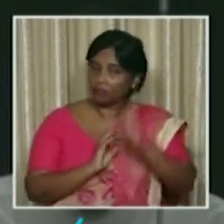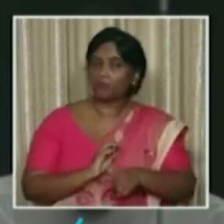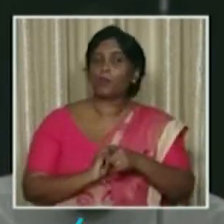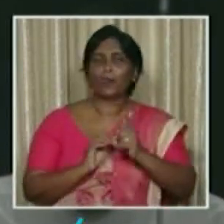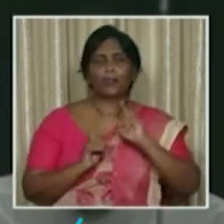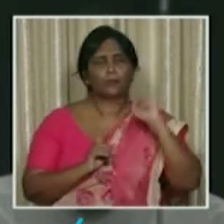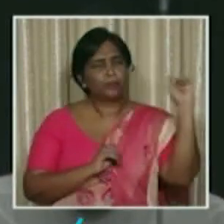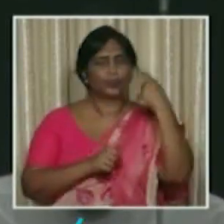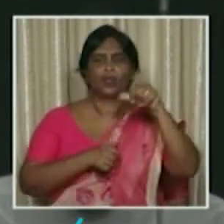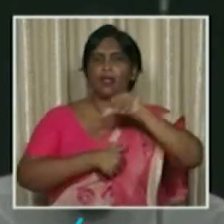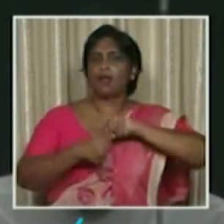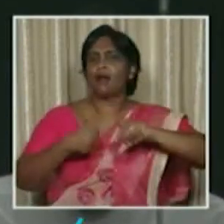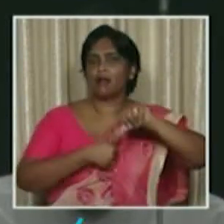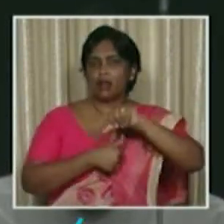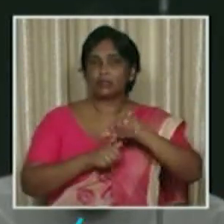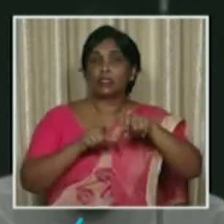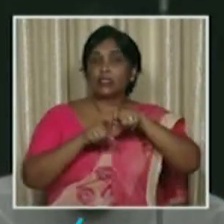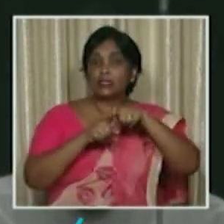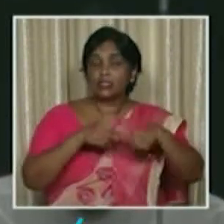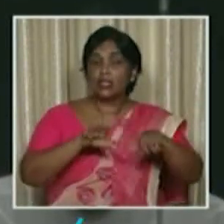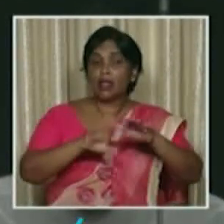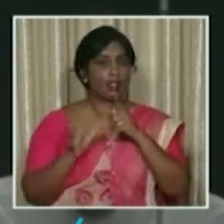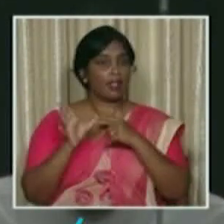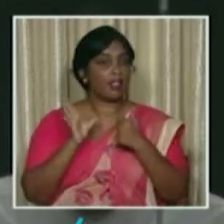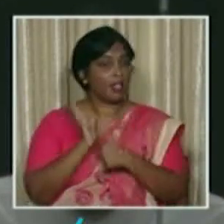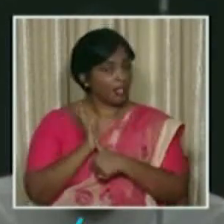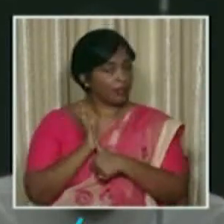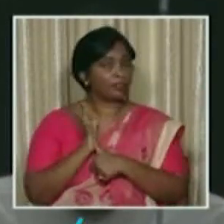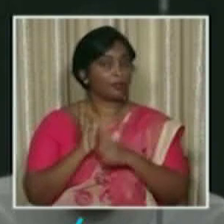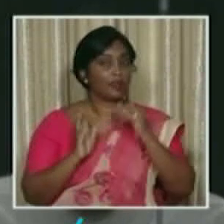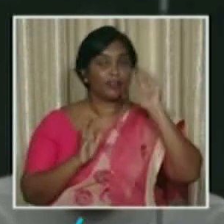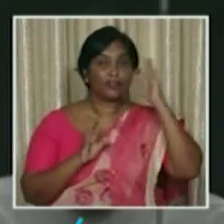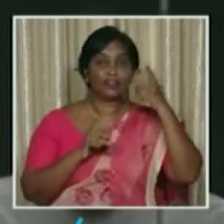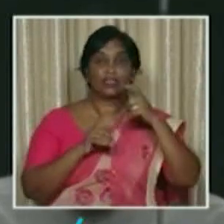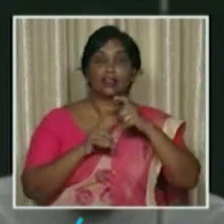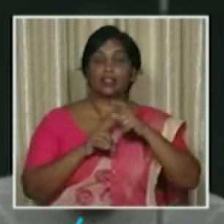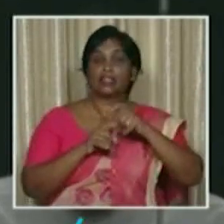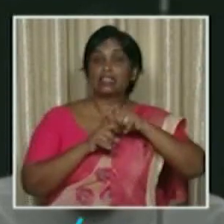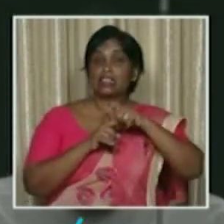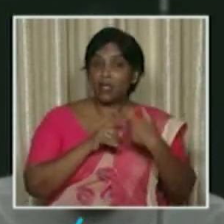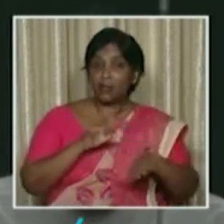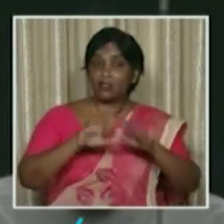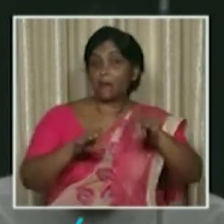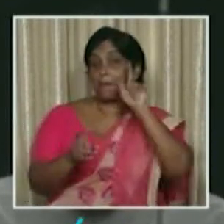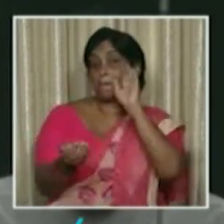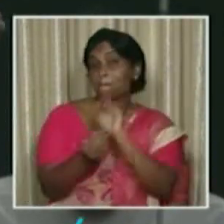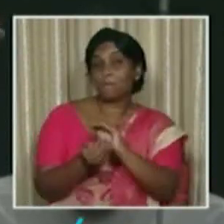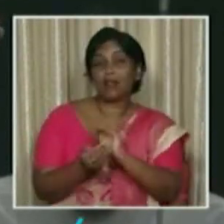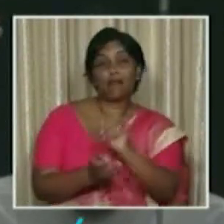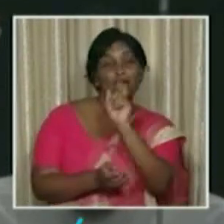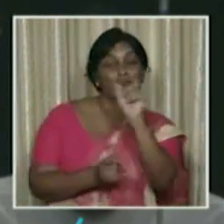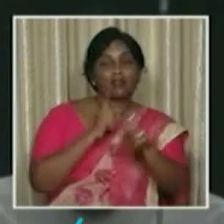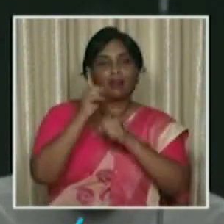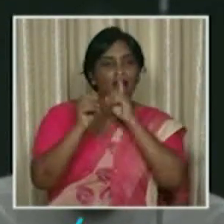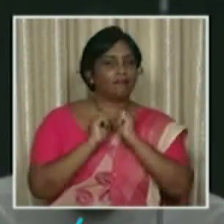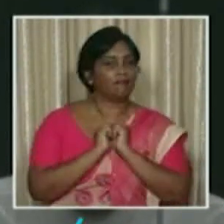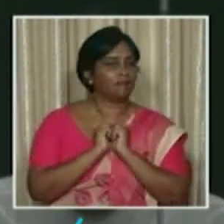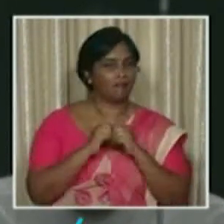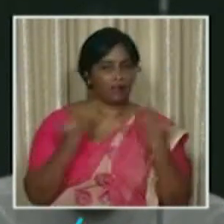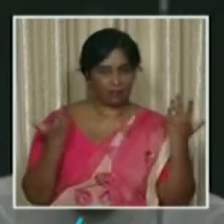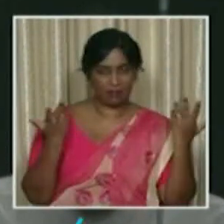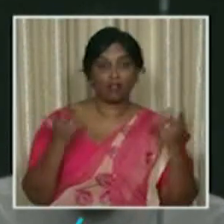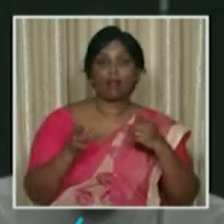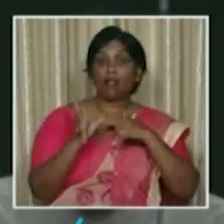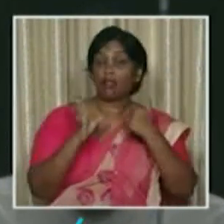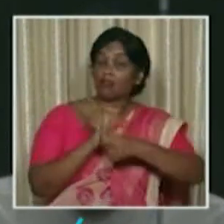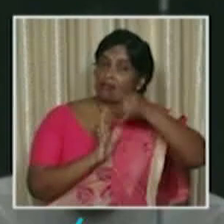හැම ආයතනයකටම ආබාධිත දරුවෝ බඳව ගන්න එක විශේෂ ආබාධිත සහිත දරුවෝ බලා ගන්නවා කියලා වචනෙට කියලා වැඩක් නැහැ හරි ඕක අපි